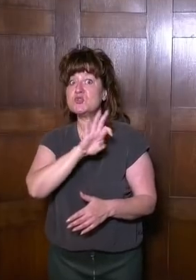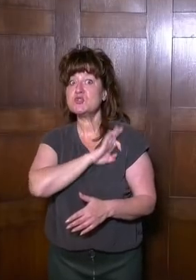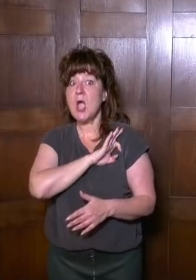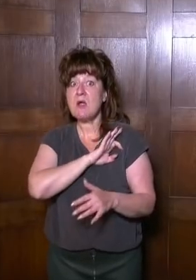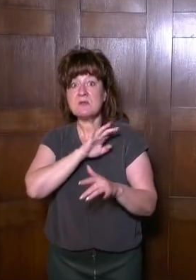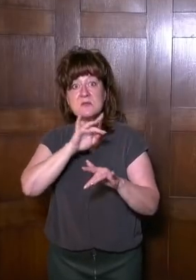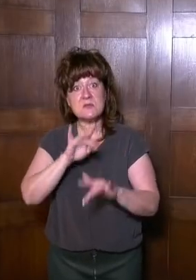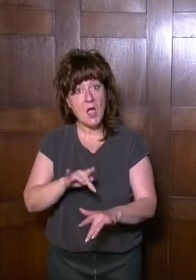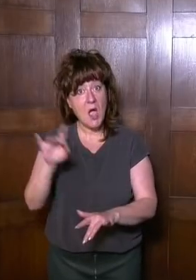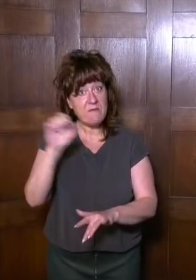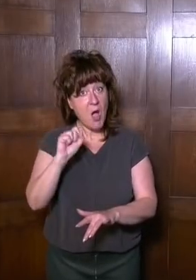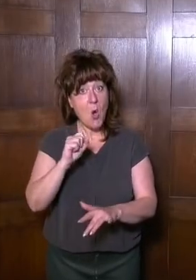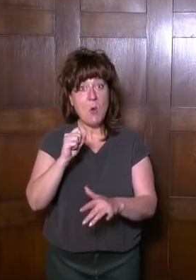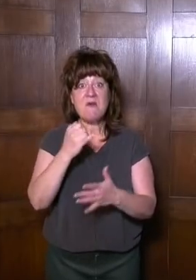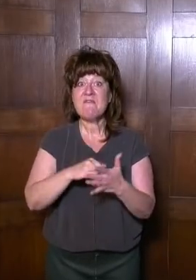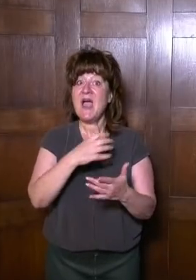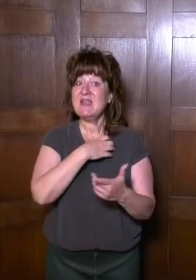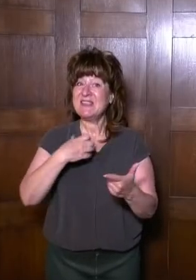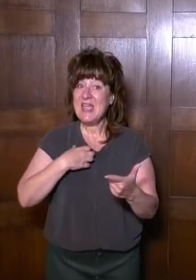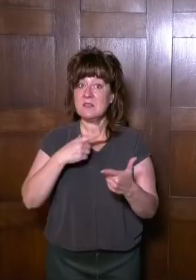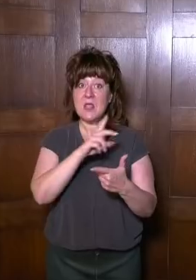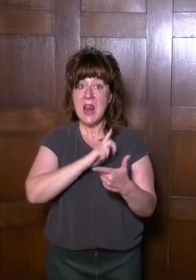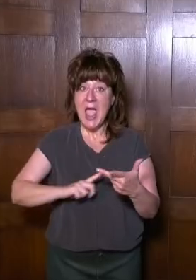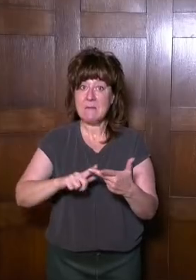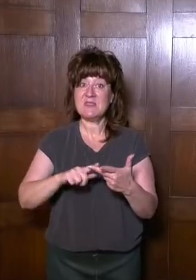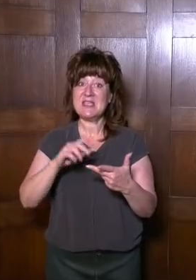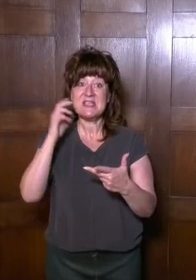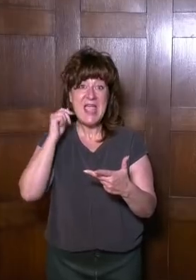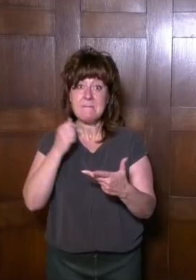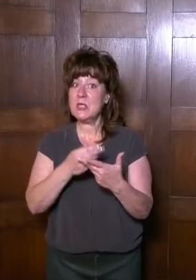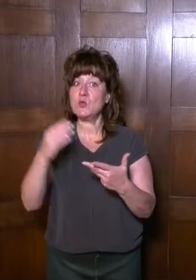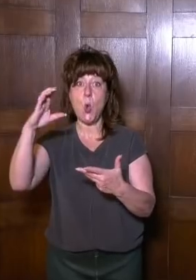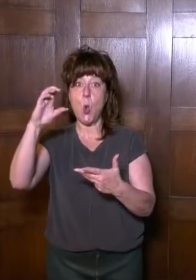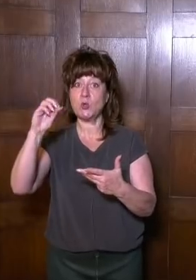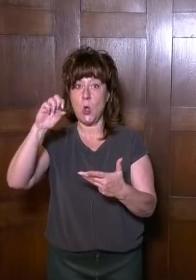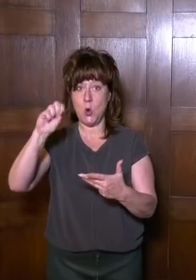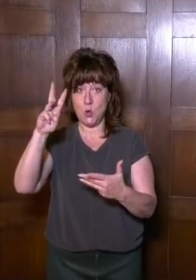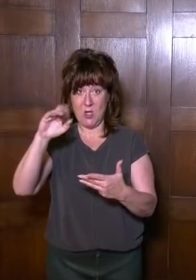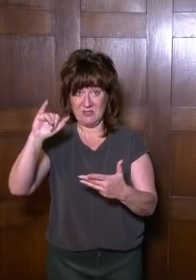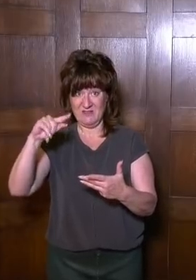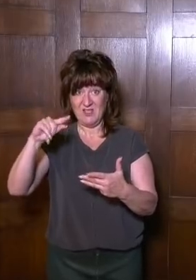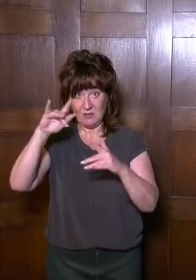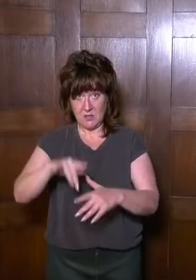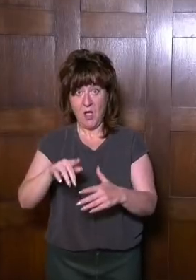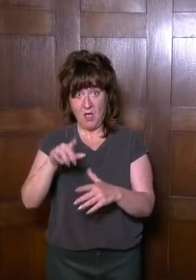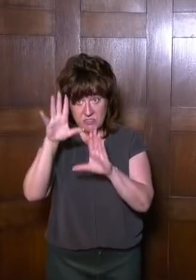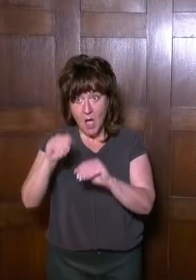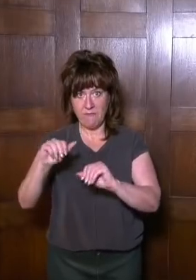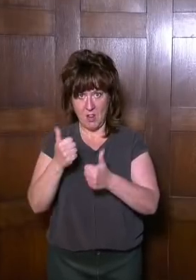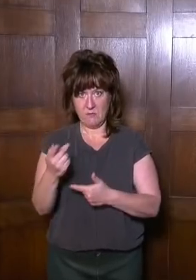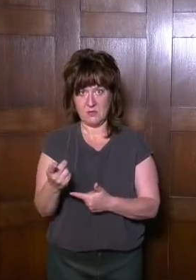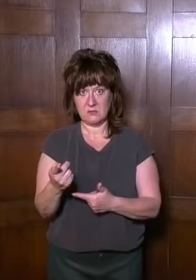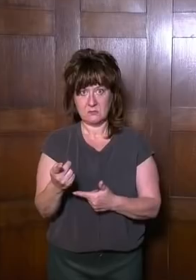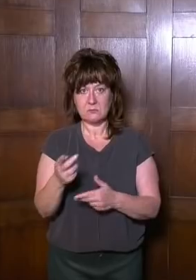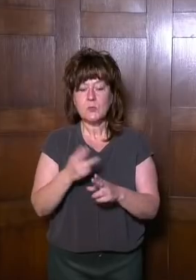Leipzig, Chemnitz oder in Coswig behandelt worden ist. Und wir haben es gemacht. Das ist etwas,